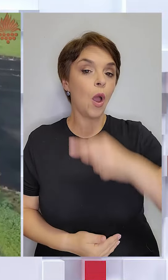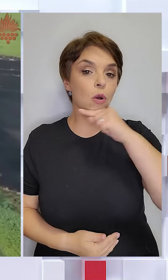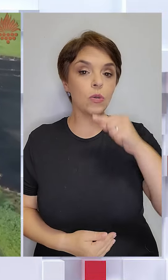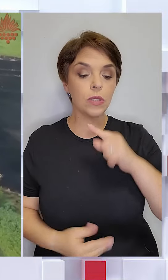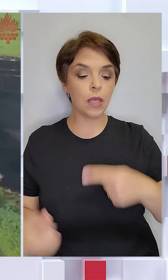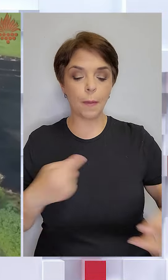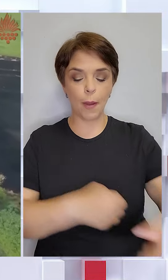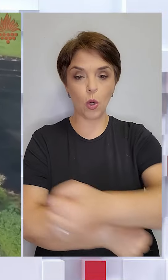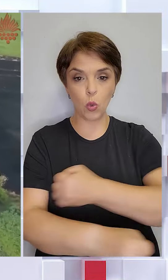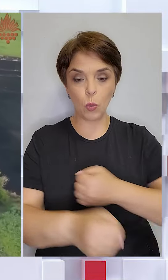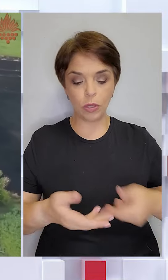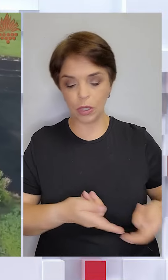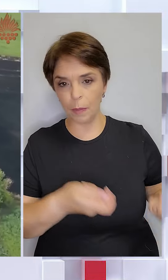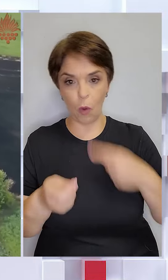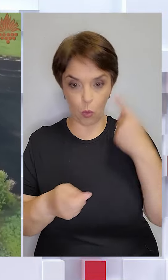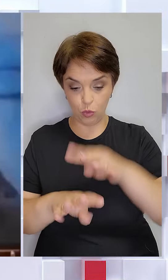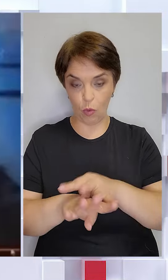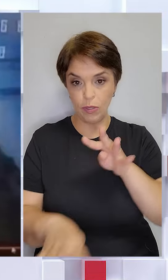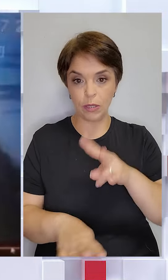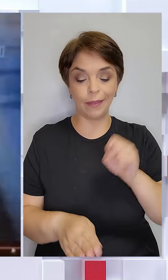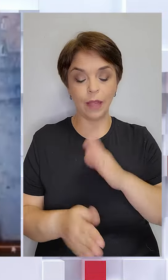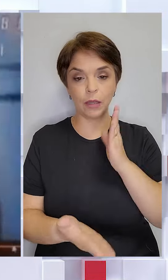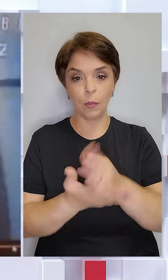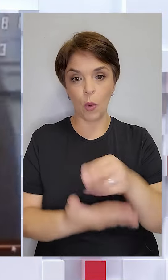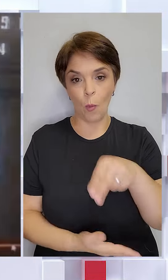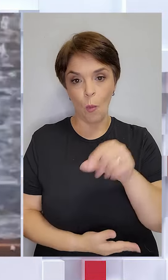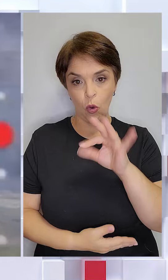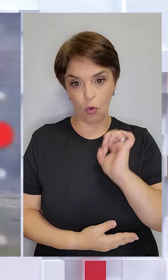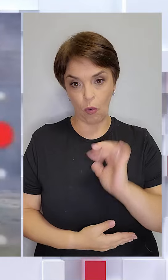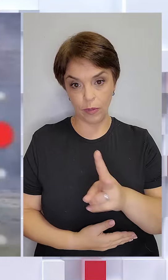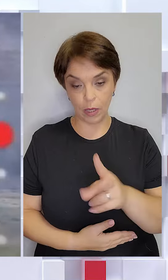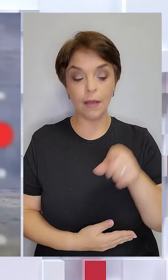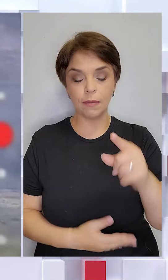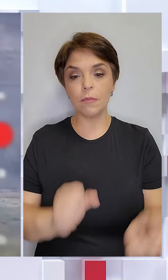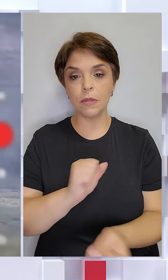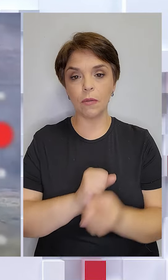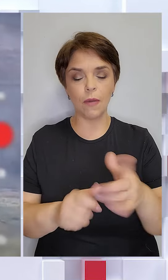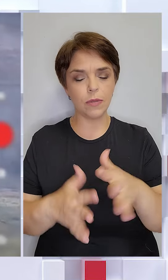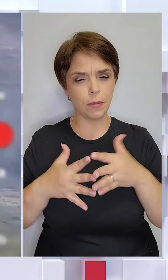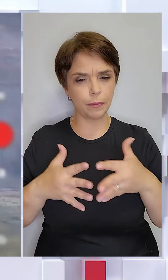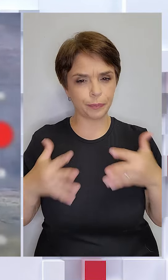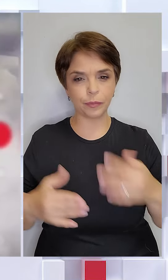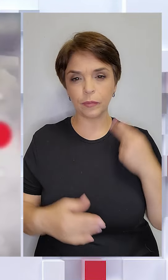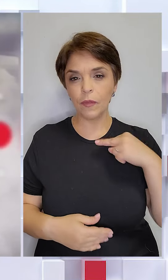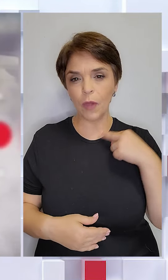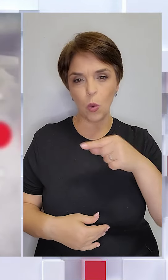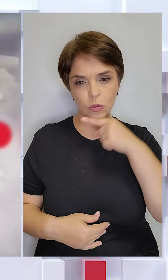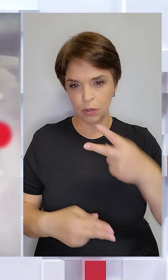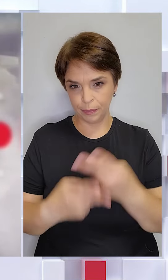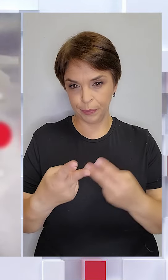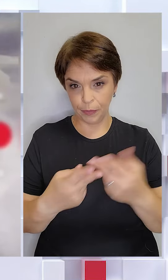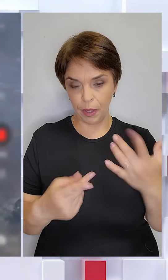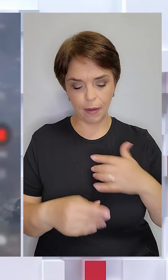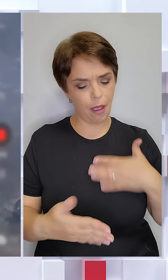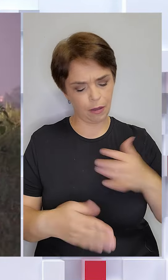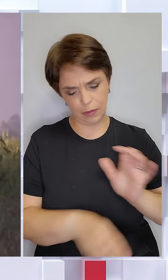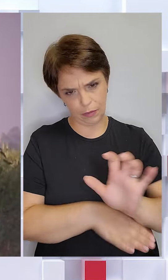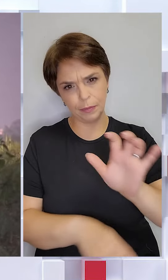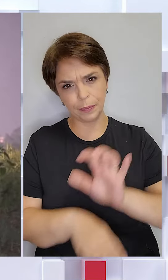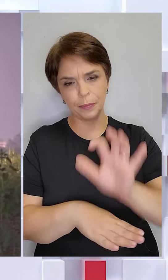Росіяни перегруповуються та підвозять особовий склад на Покровський напрямок фронту. Там з'являється все більше в'язнів російських тюрем, яких